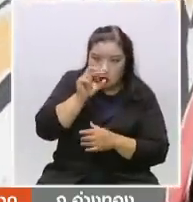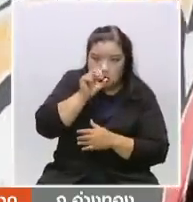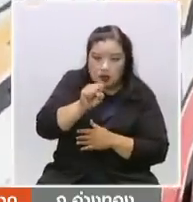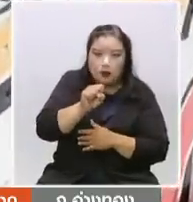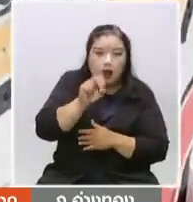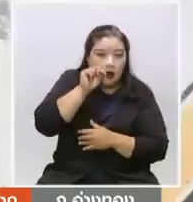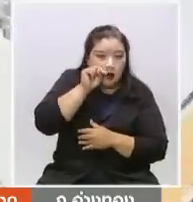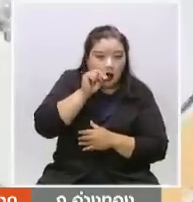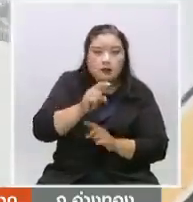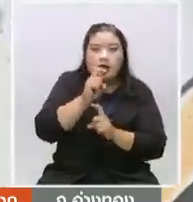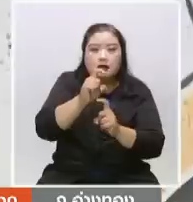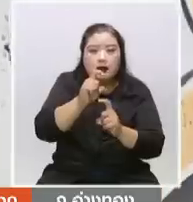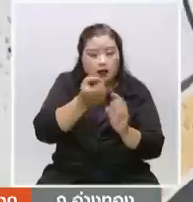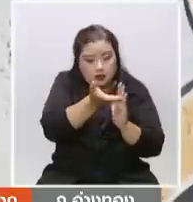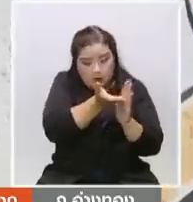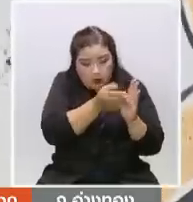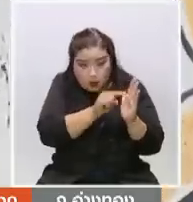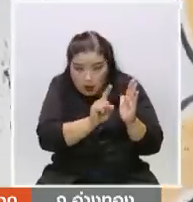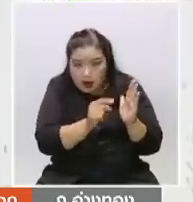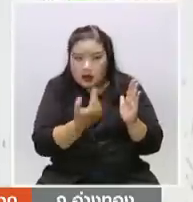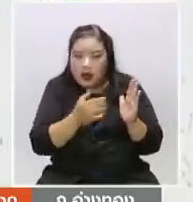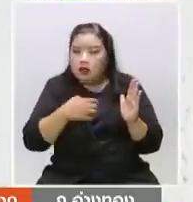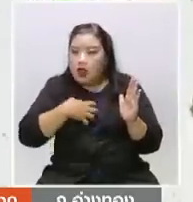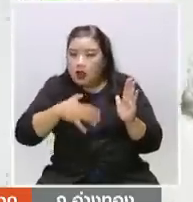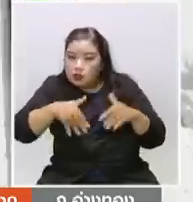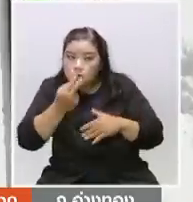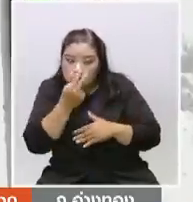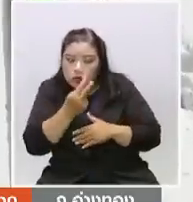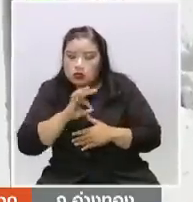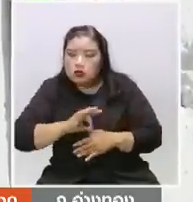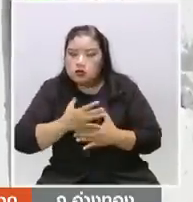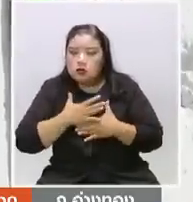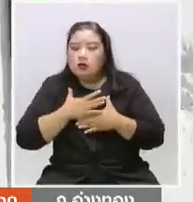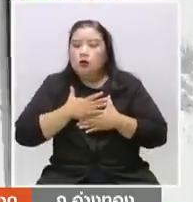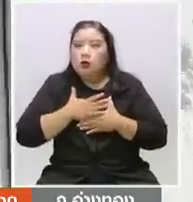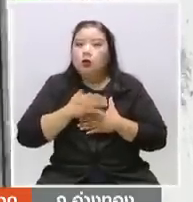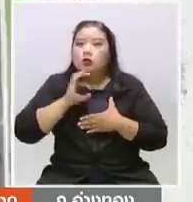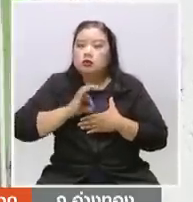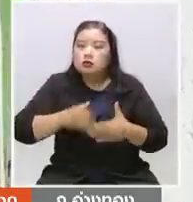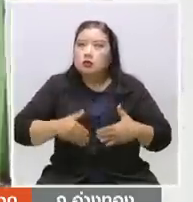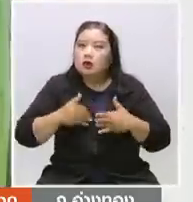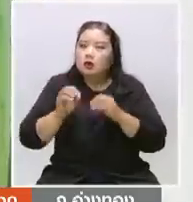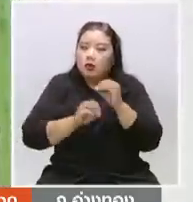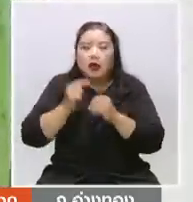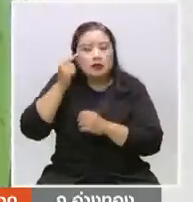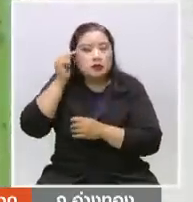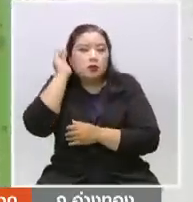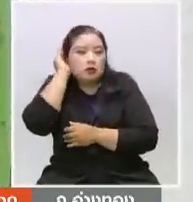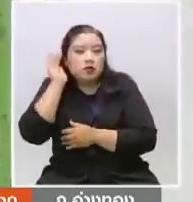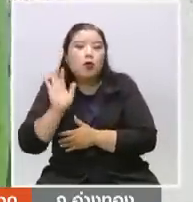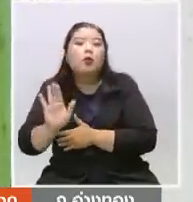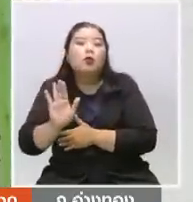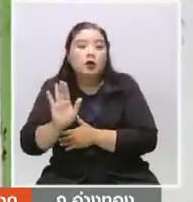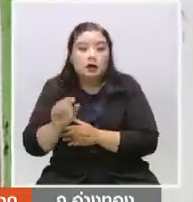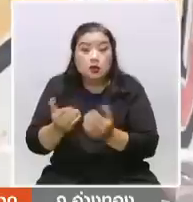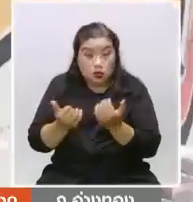ระวังและสร้างขวัญกำลังใจให้กับชาวบ้านที่มาตรวจสถานการณ์ด้วยนะคะสำหรับแม่น้ำเจ้าพระยาที่ไหลผ่านจังหวัดอ่าง